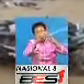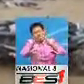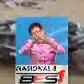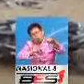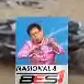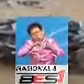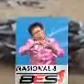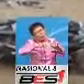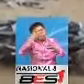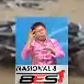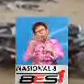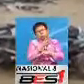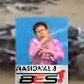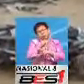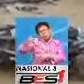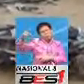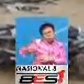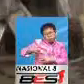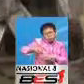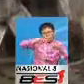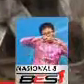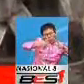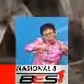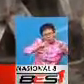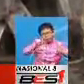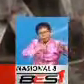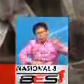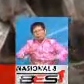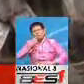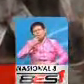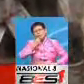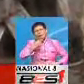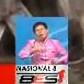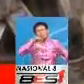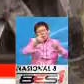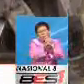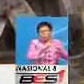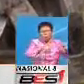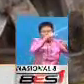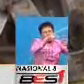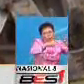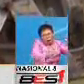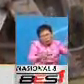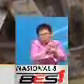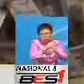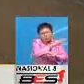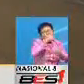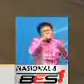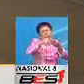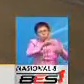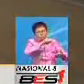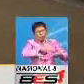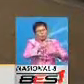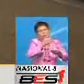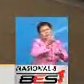musnah dan rosak teruk serta memerlukan pemulihan segera. Penduduk mendakwa hanya sempat menyelamatkan beberapa peralatan dan dokumen peribadi